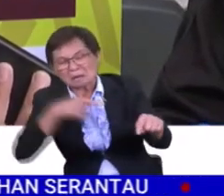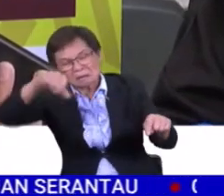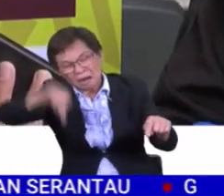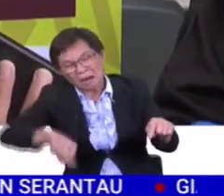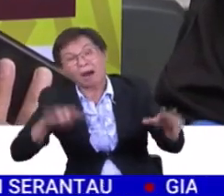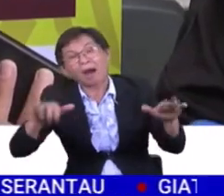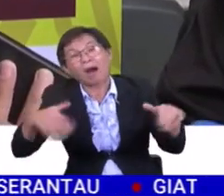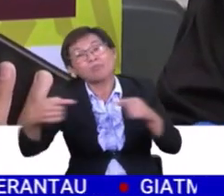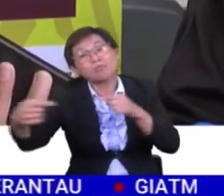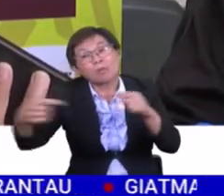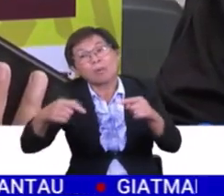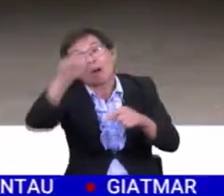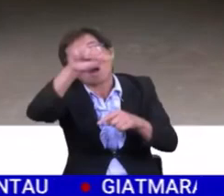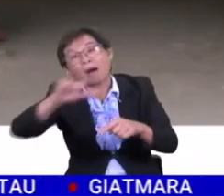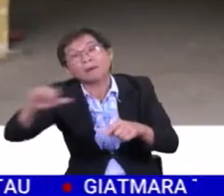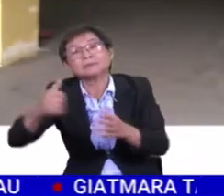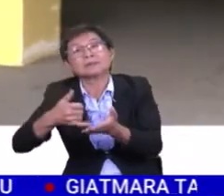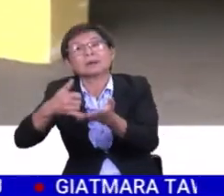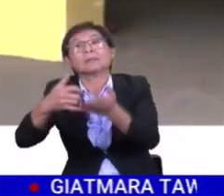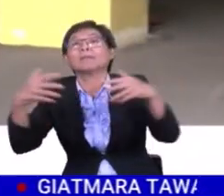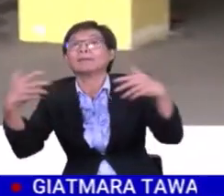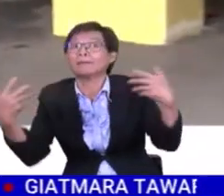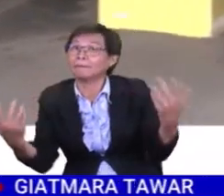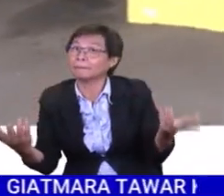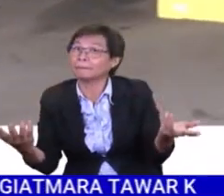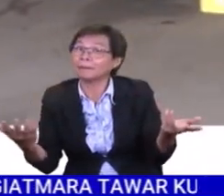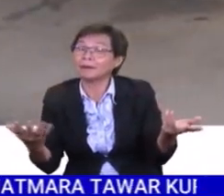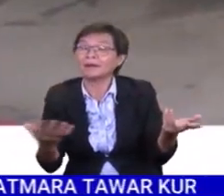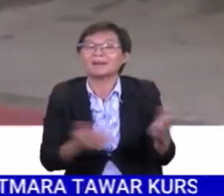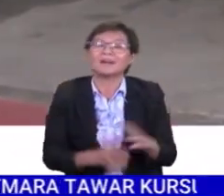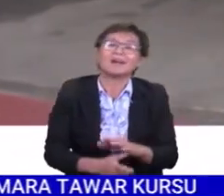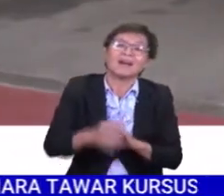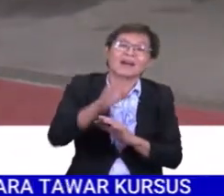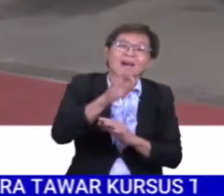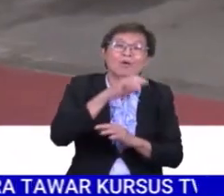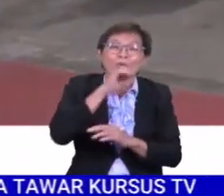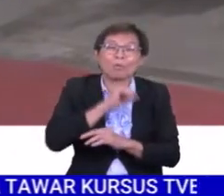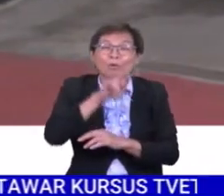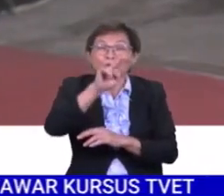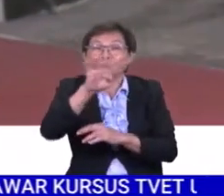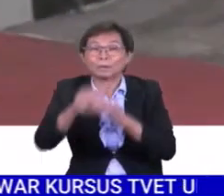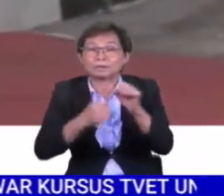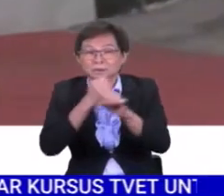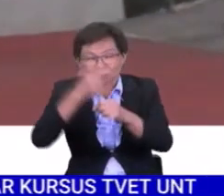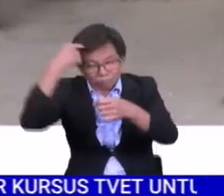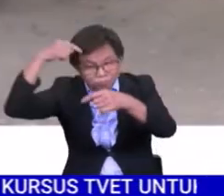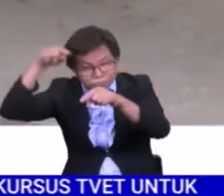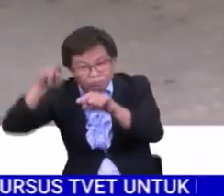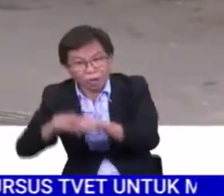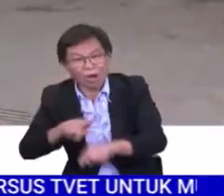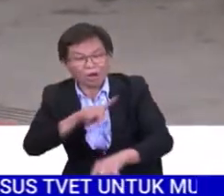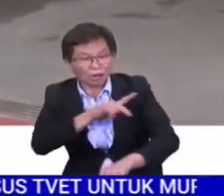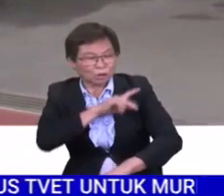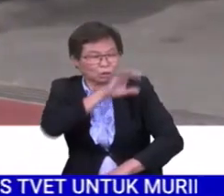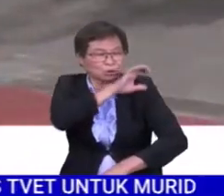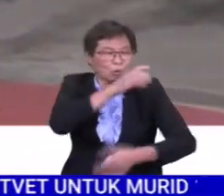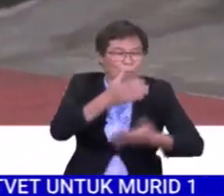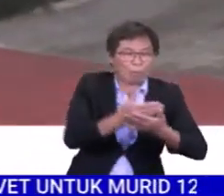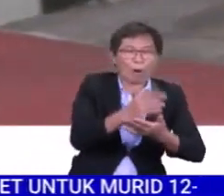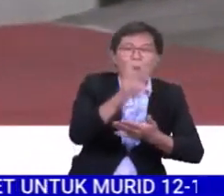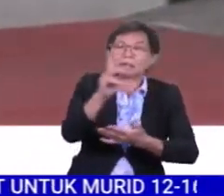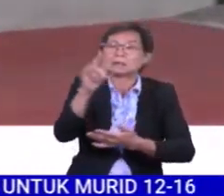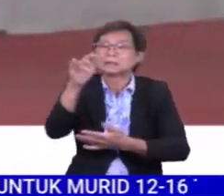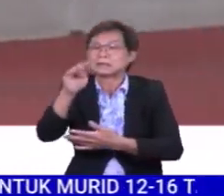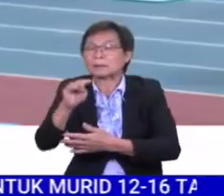mana kita nak bersaing dalam Asia Cup nanti? Ya? Pemain Terengganu FC berusia 24 tahun itu turut bersetuju dengan Ketua Jurulatih Baharu Kim